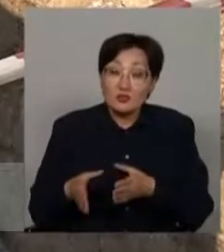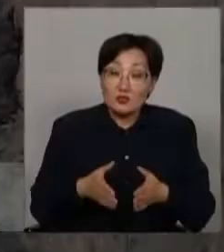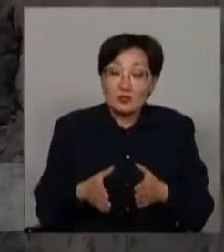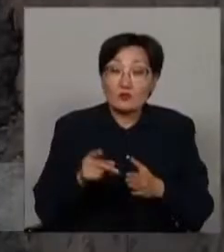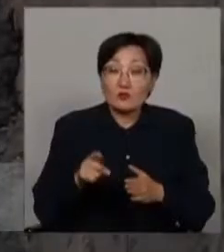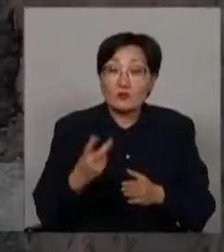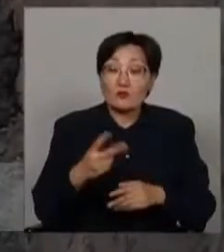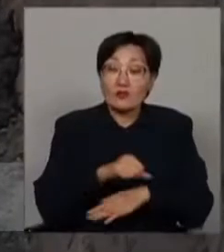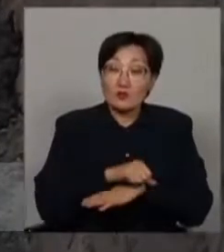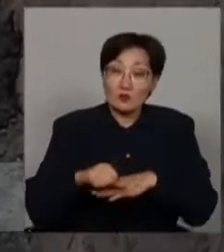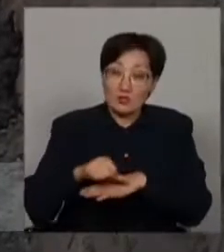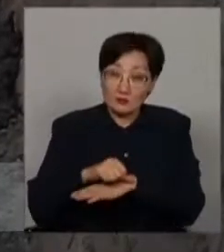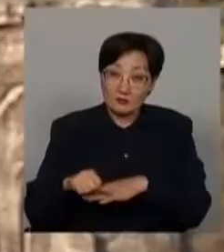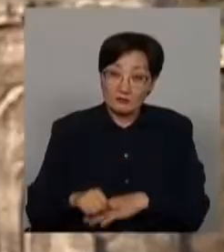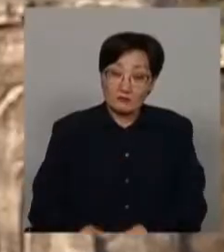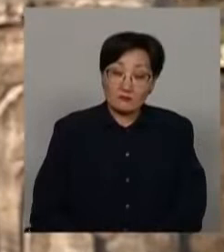102 участка.